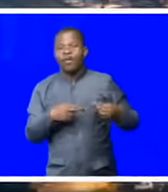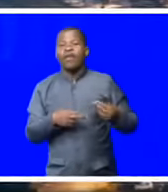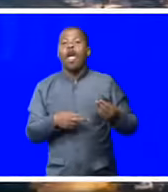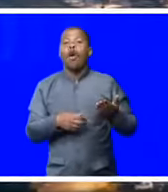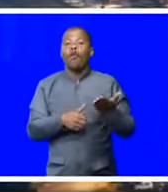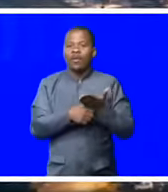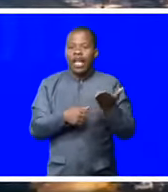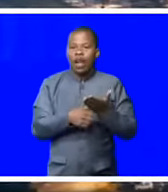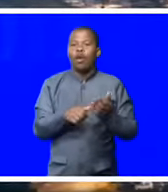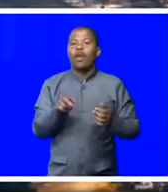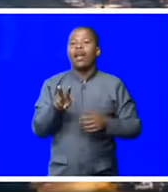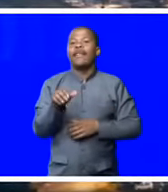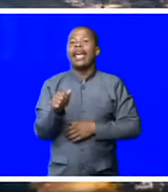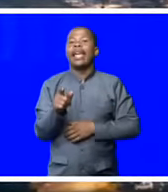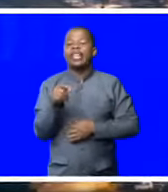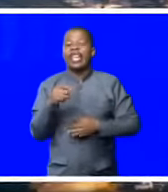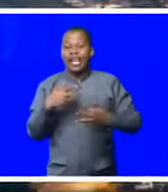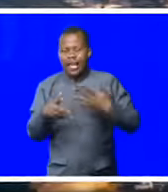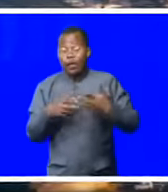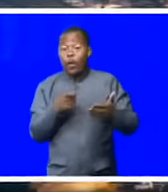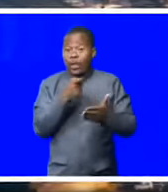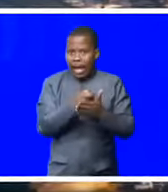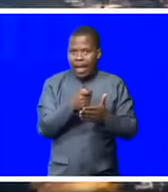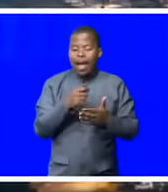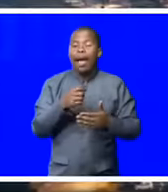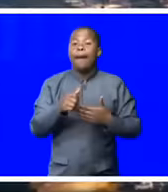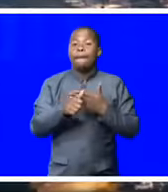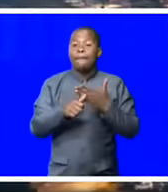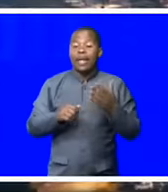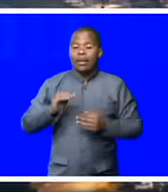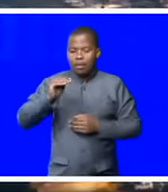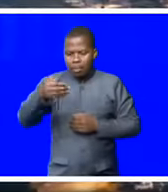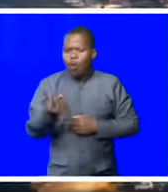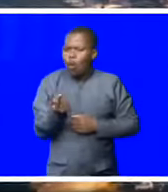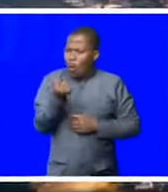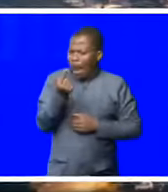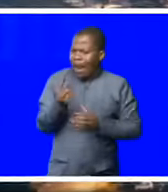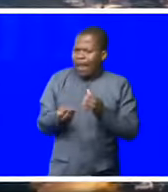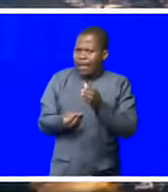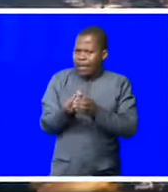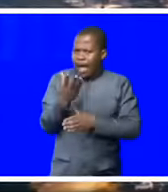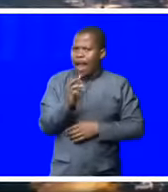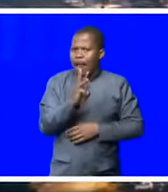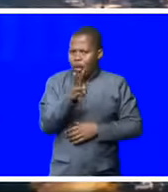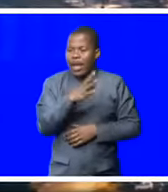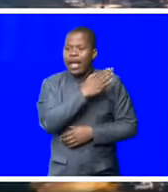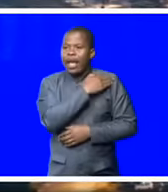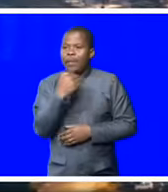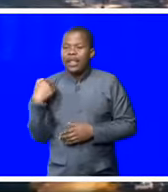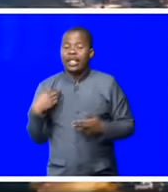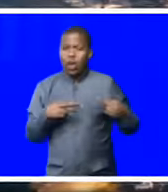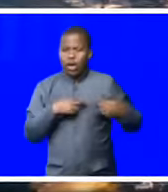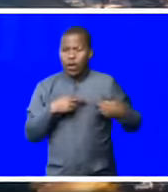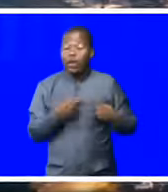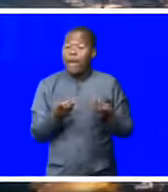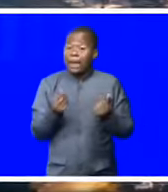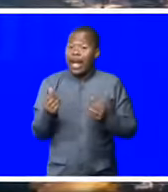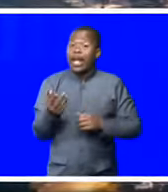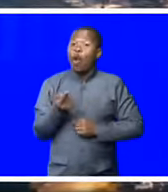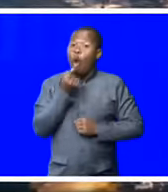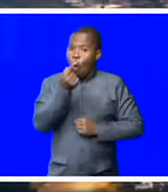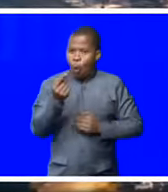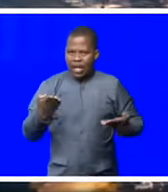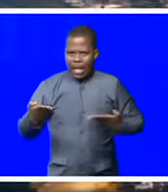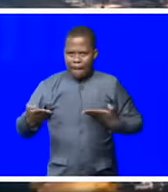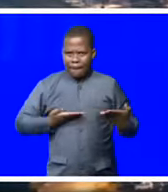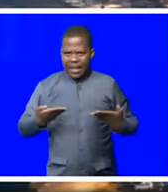lunye enyangeni letako. Induna yetamafa neRykenberg ithi lo mthetho utawucinisekisa ukuthi yonke ibhizinisi lethenga gesi iyawubhadala